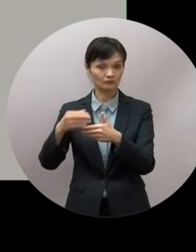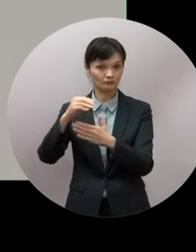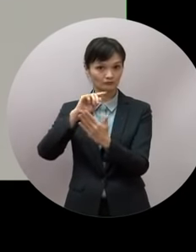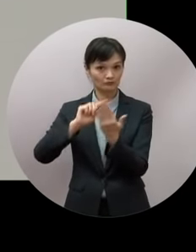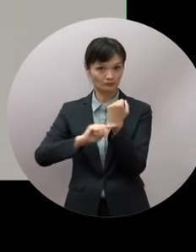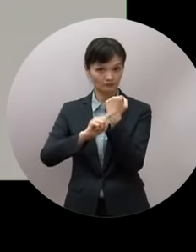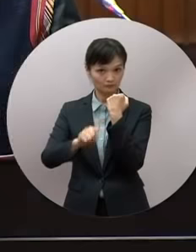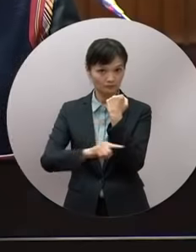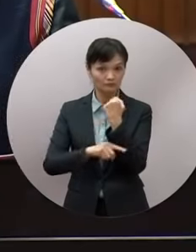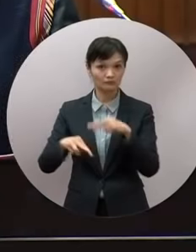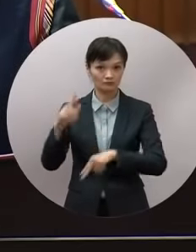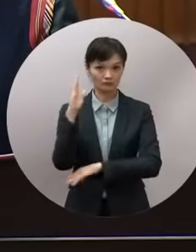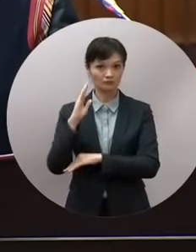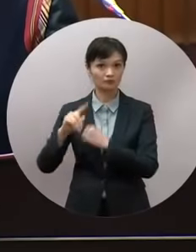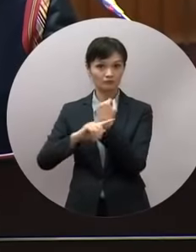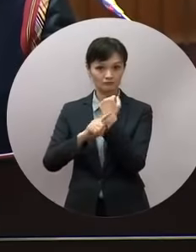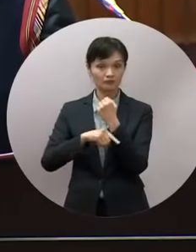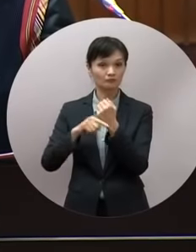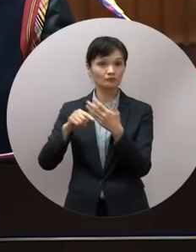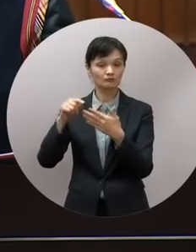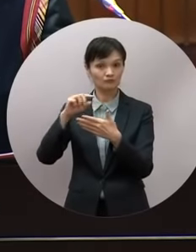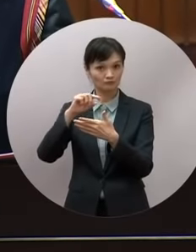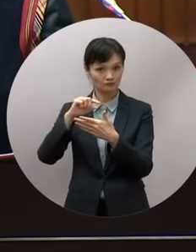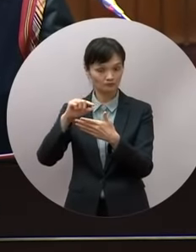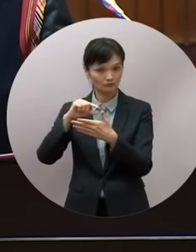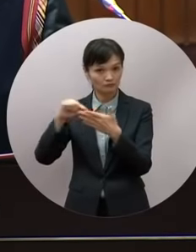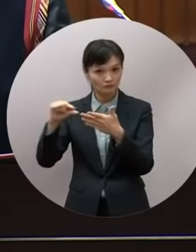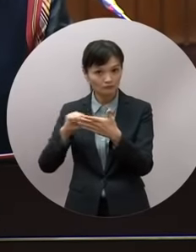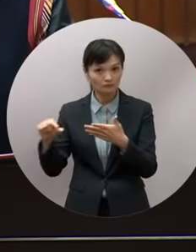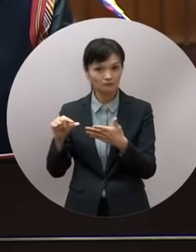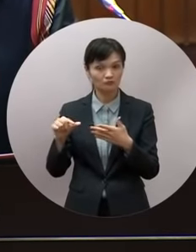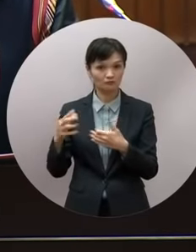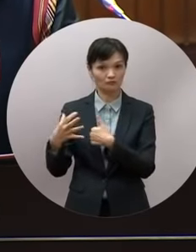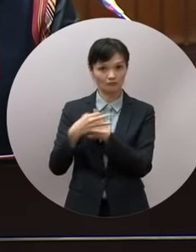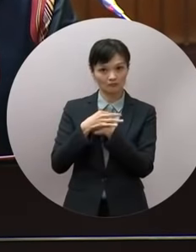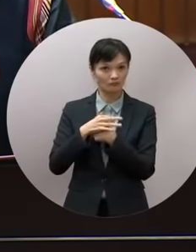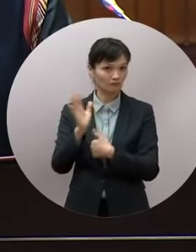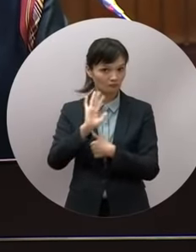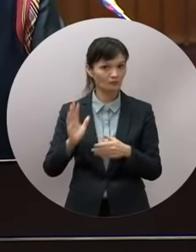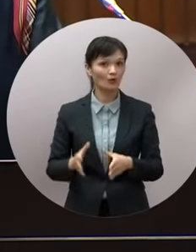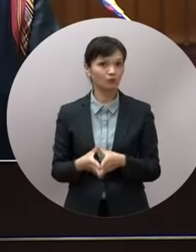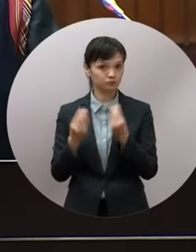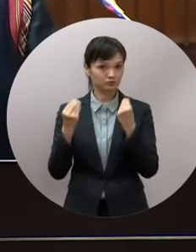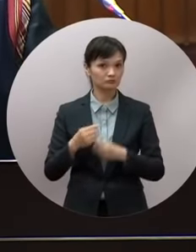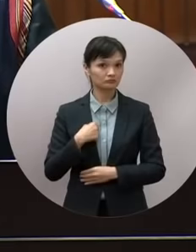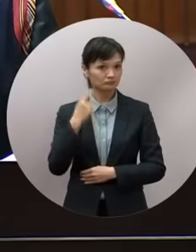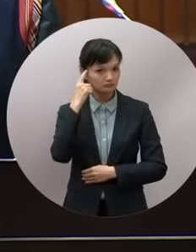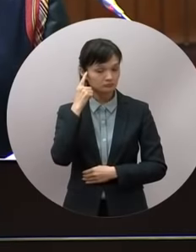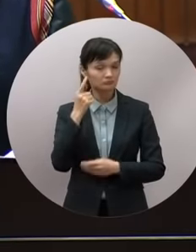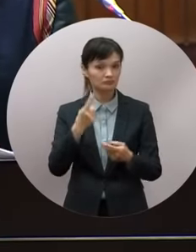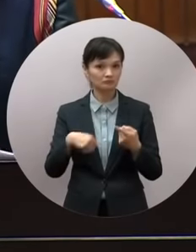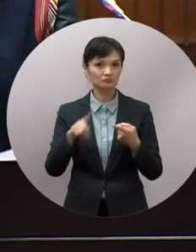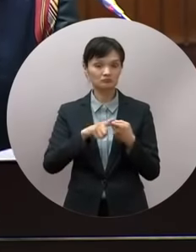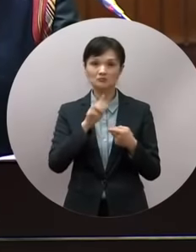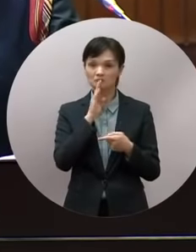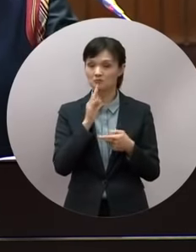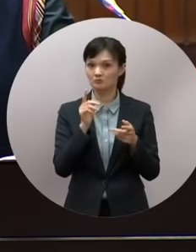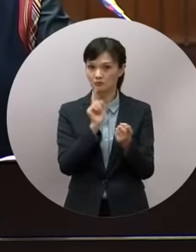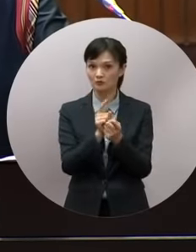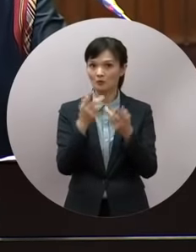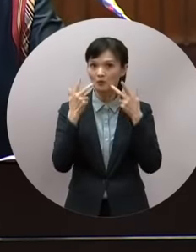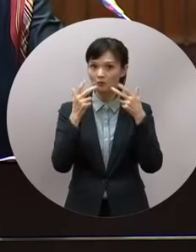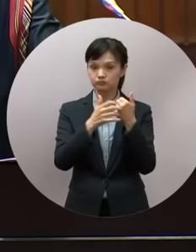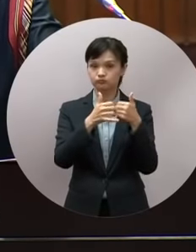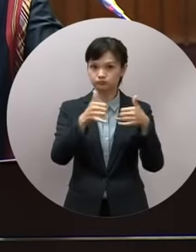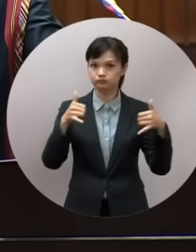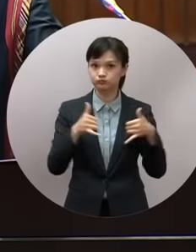织法的限制。所以按照这样比照办理，我相信更是对原住民自治原则的尊重。 至于有人针